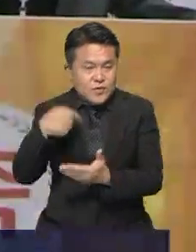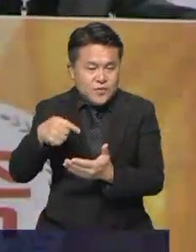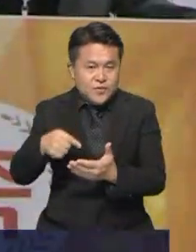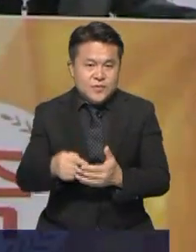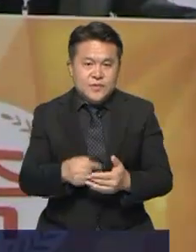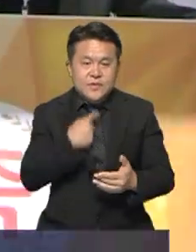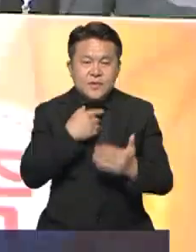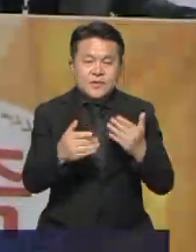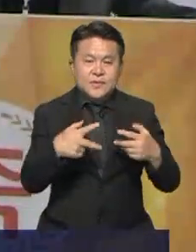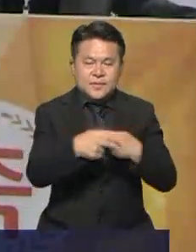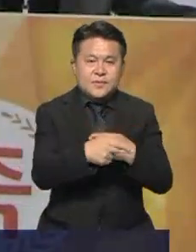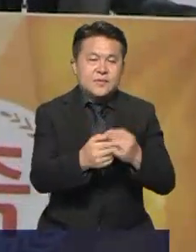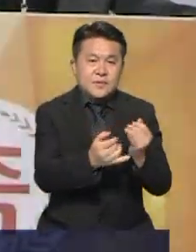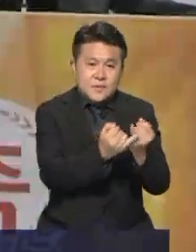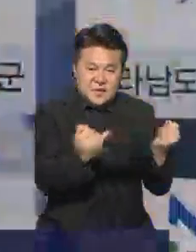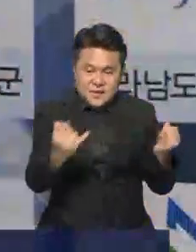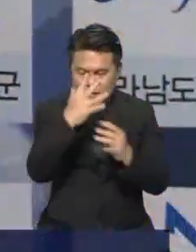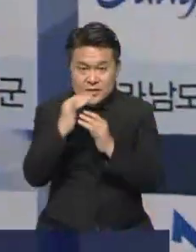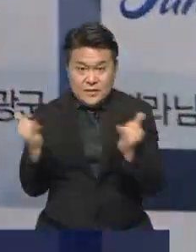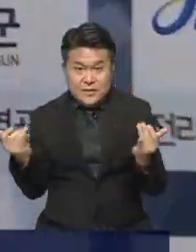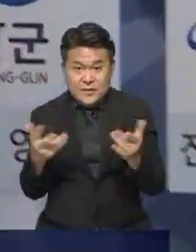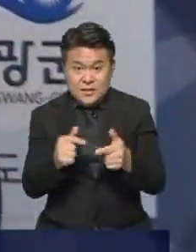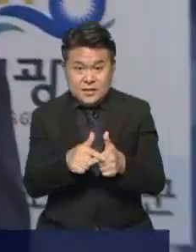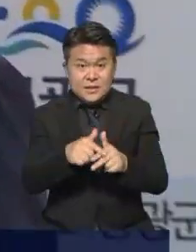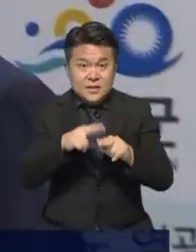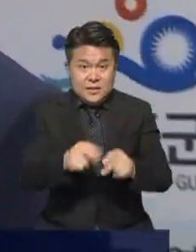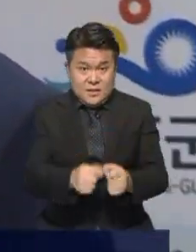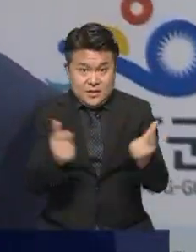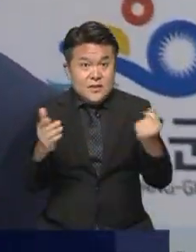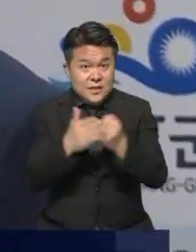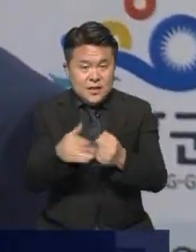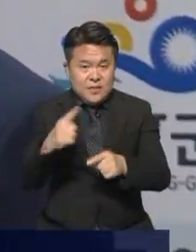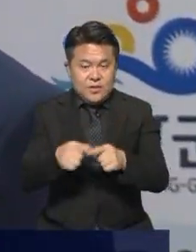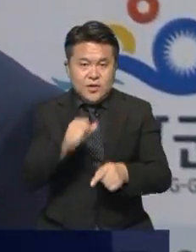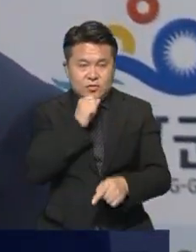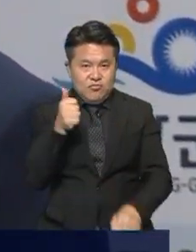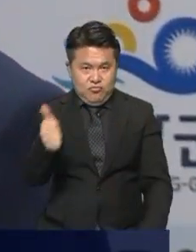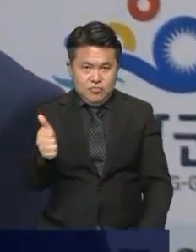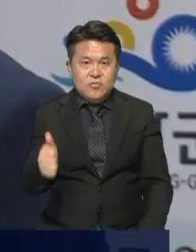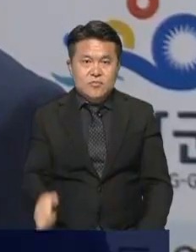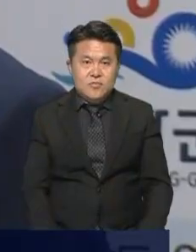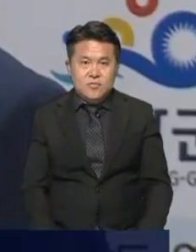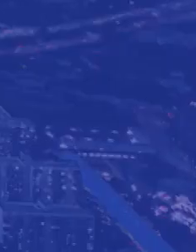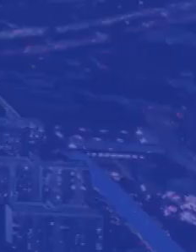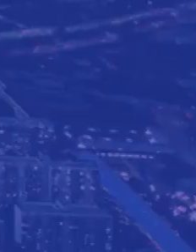일자리를 늘린 점이 높은 평가를 받았습니다. 지금까지 성남이었습니다.